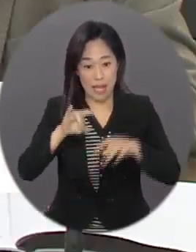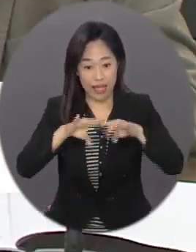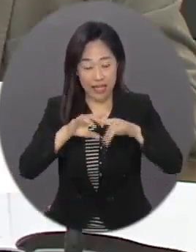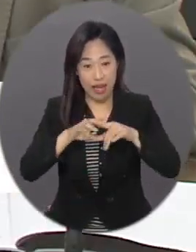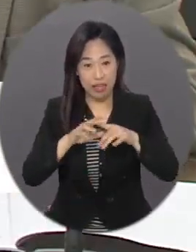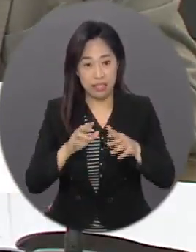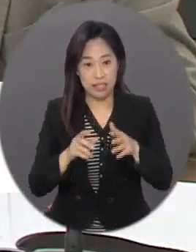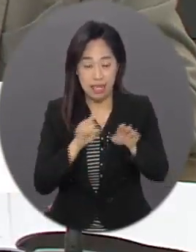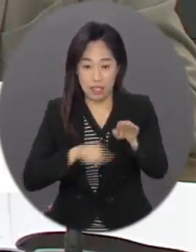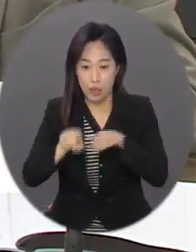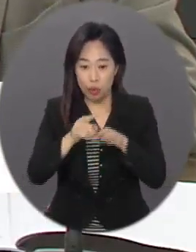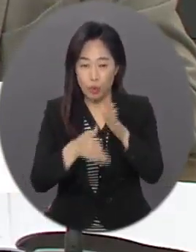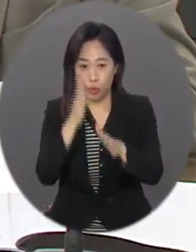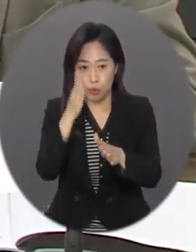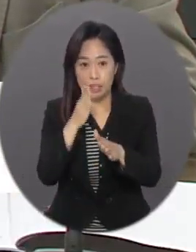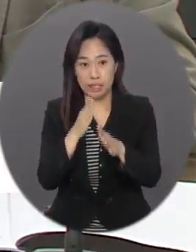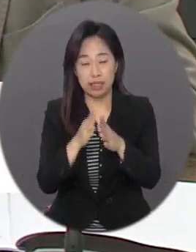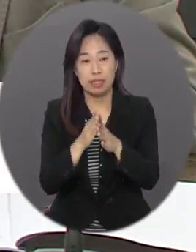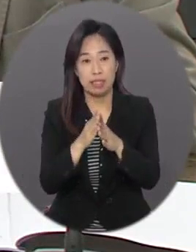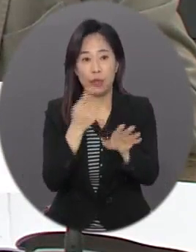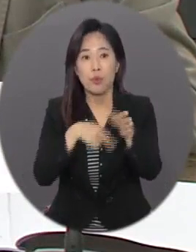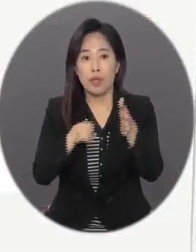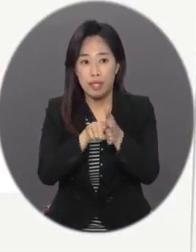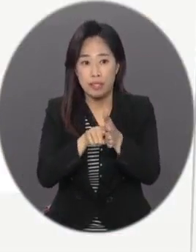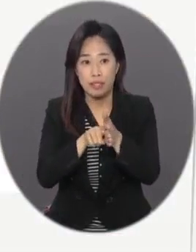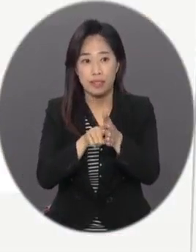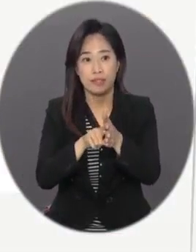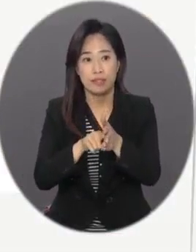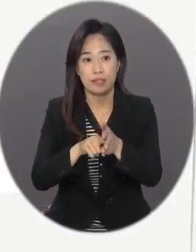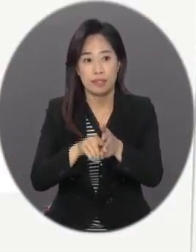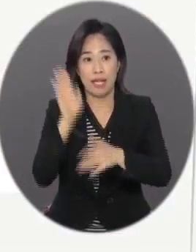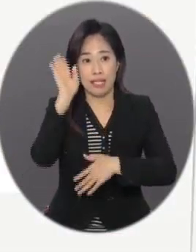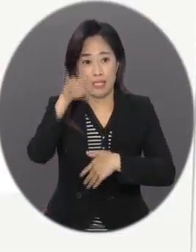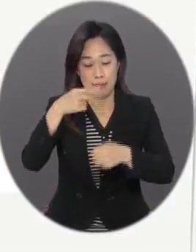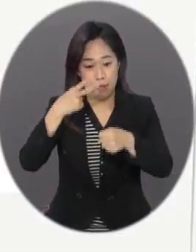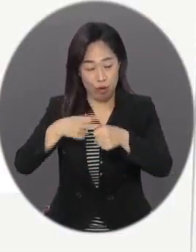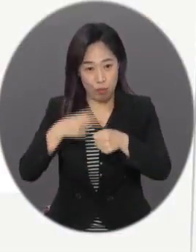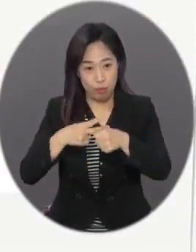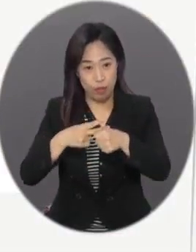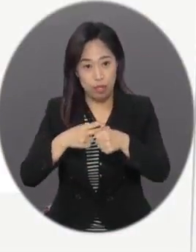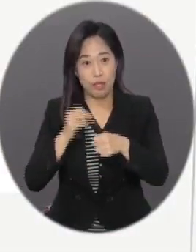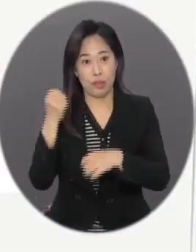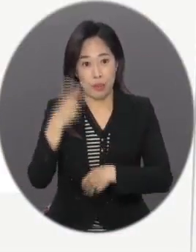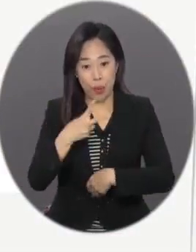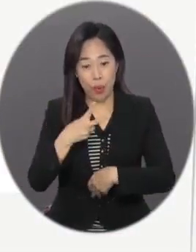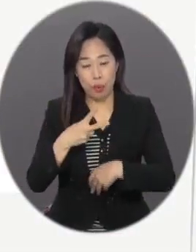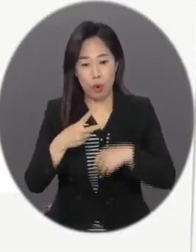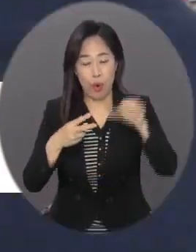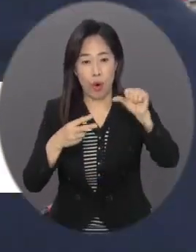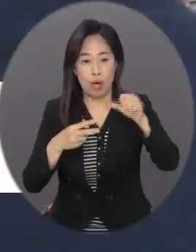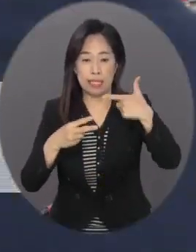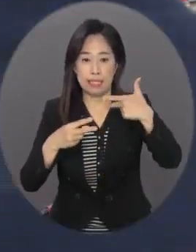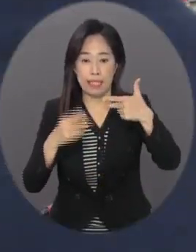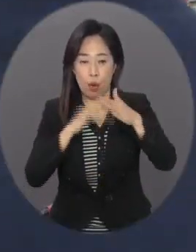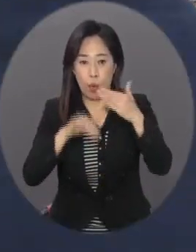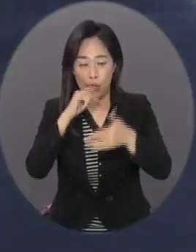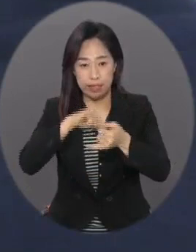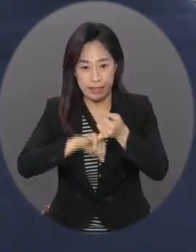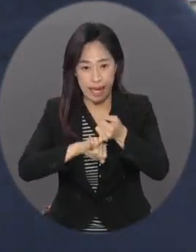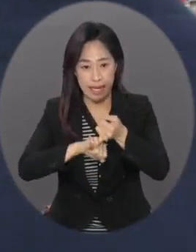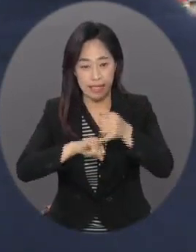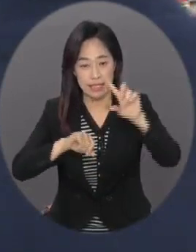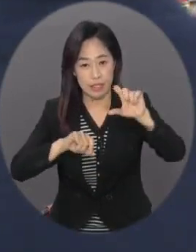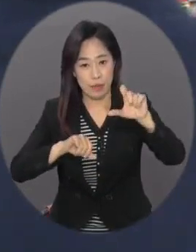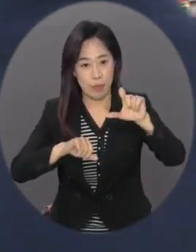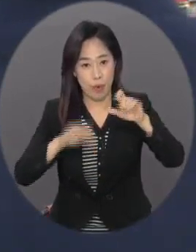도시로 발돋움할 수 있도록 광주의 일자리 시 즌 2 등 7대 공약 15대 정책과 저들이 차이 정부에서